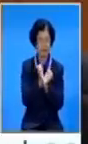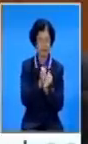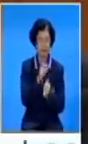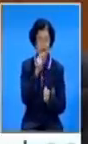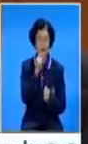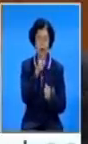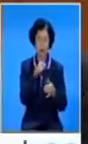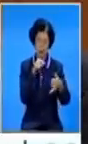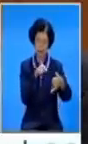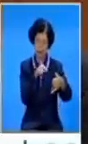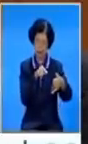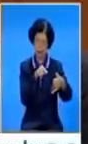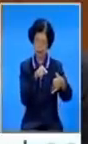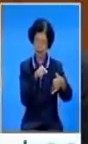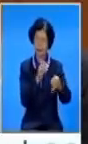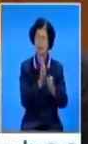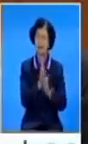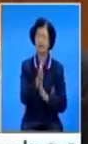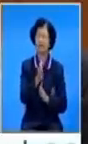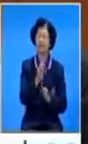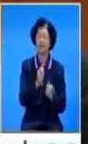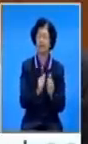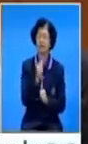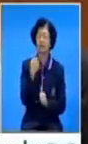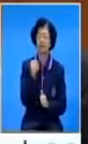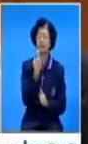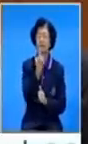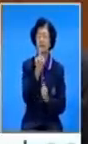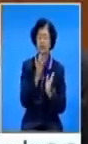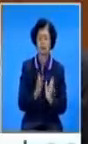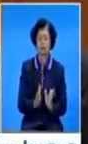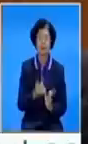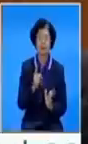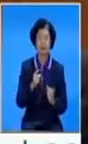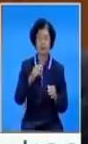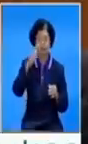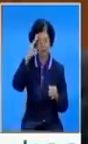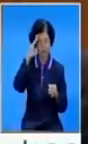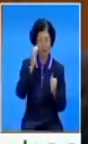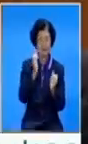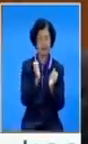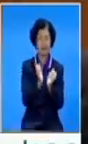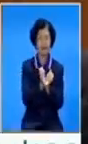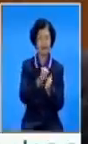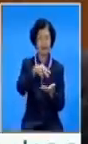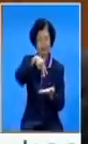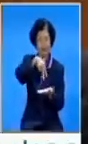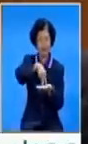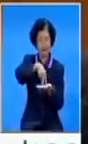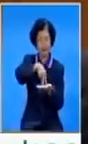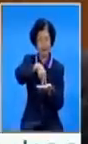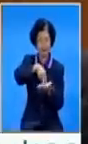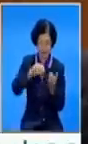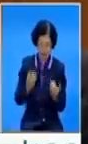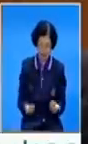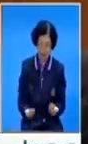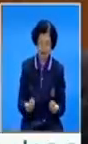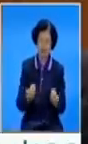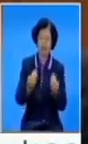ำรวจที่ซื่อสัตย์ที่สุดที่ดีที่สุดมีอยู่คนเดียวก็คือตำรวจที่ยืนอุ้มประชาชนคอพับคออ่อนอยู่ในอ้อม